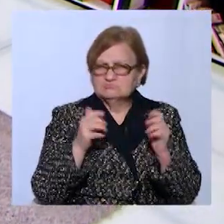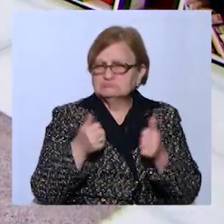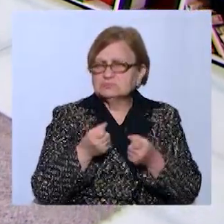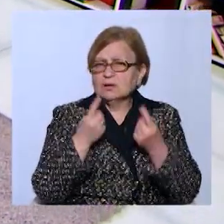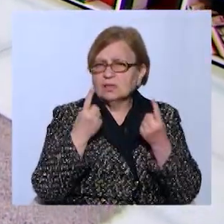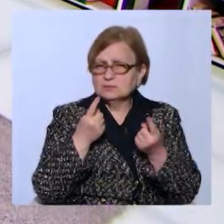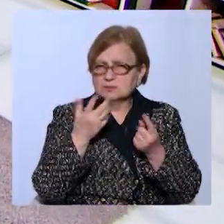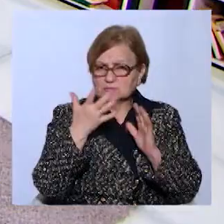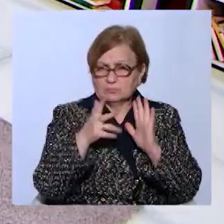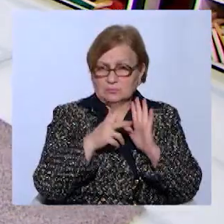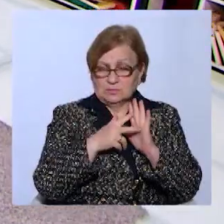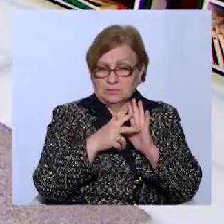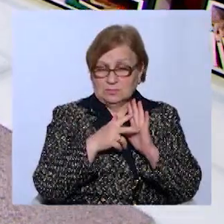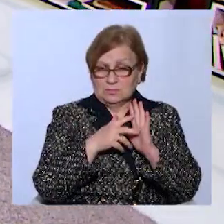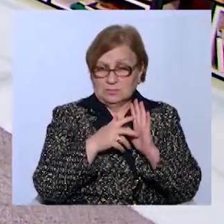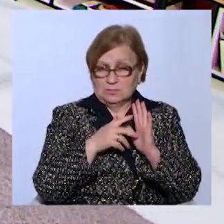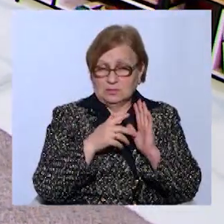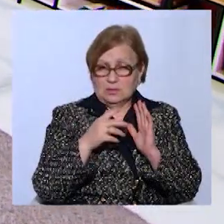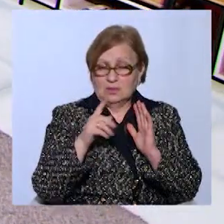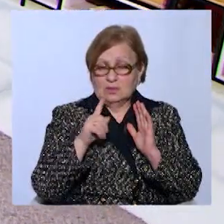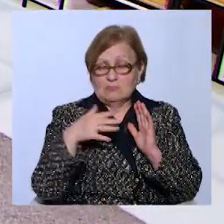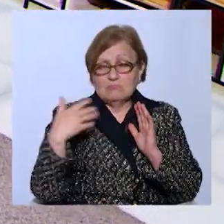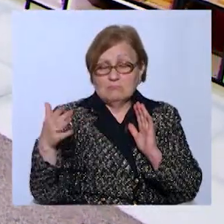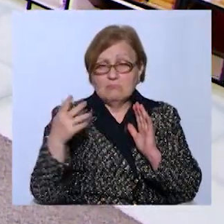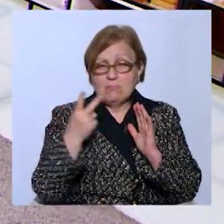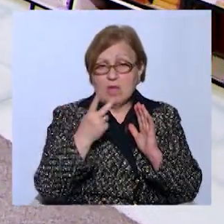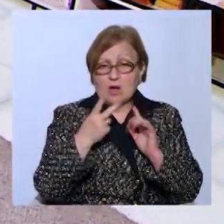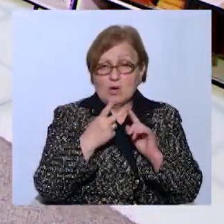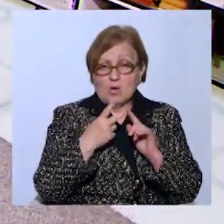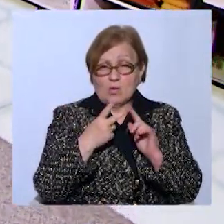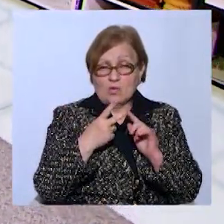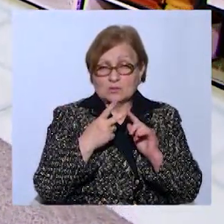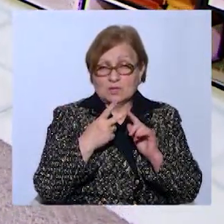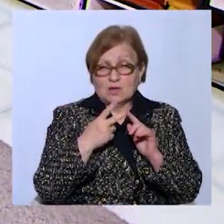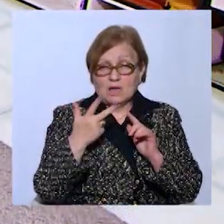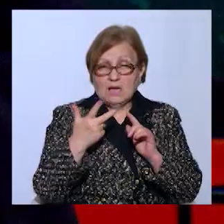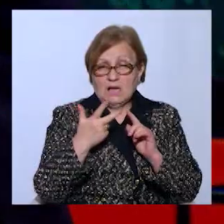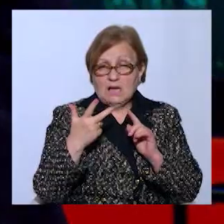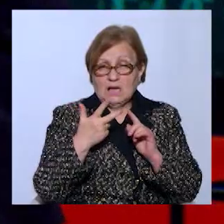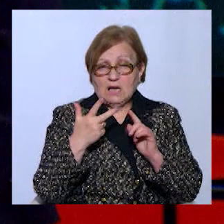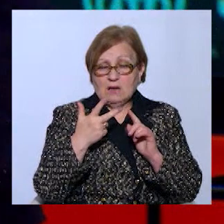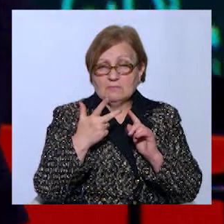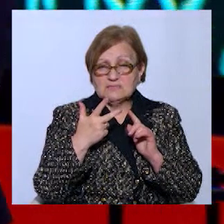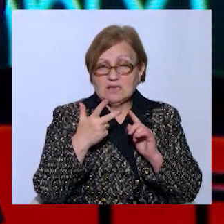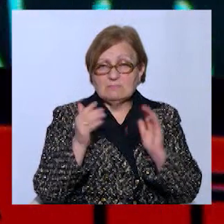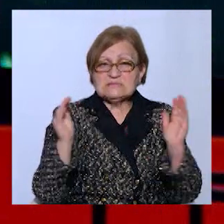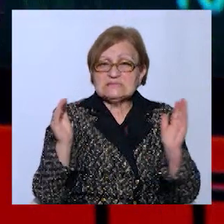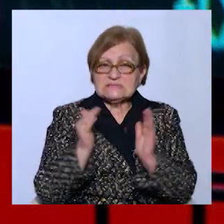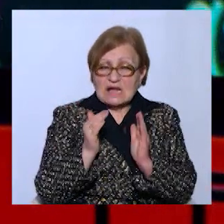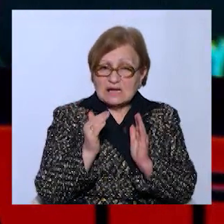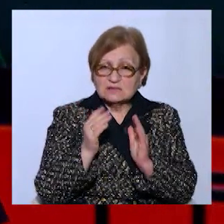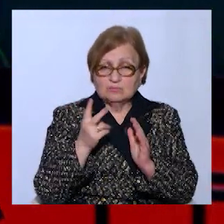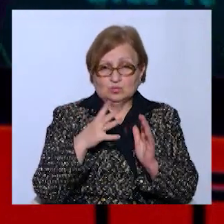ესა? რომ მეორე მესამეზე ნაკლები უნდა იყოს რამდენით?